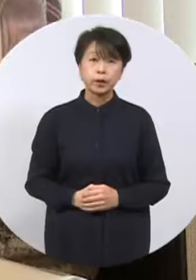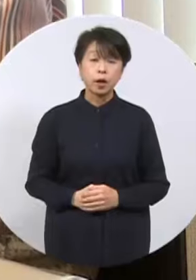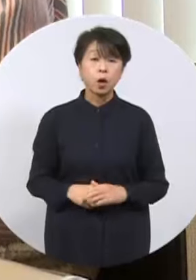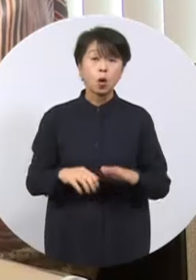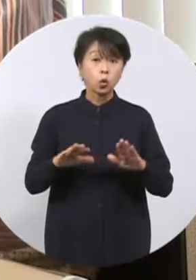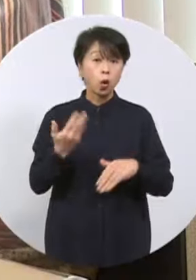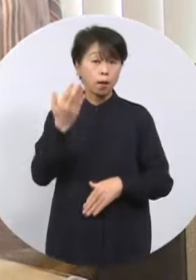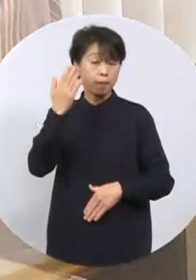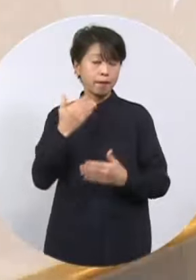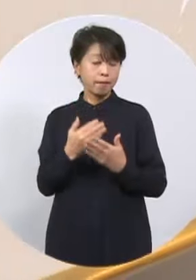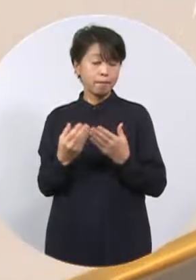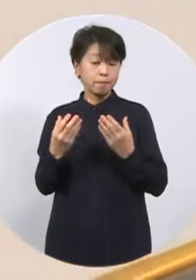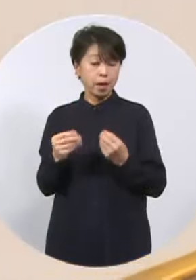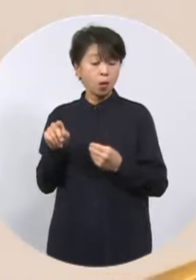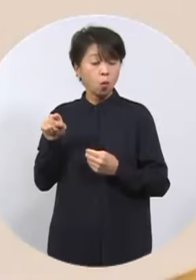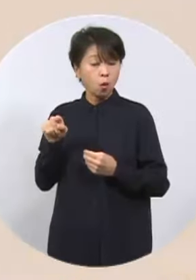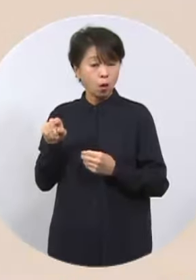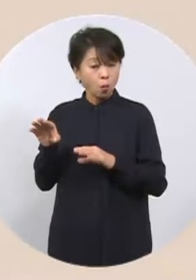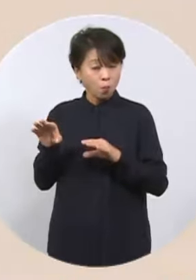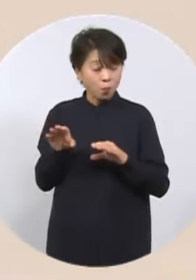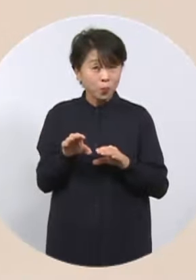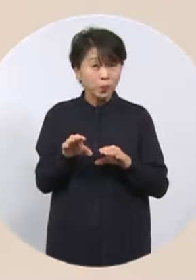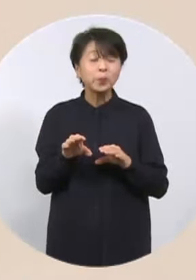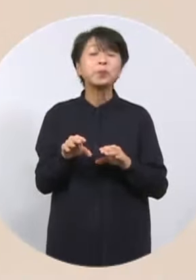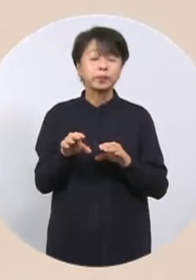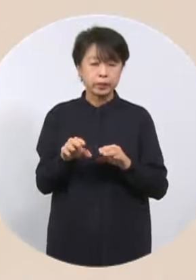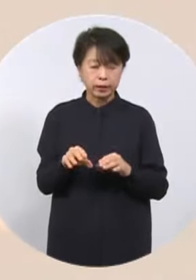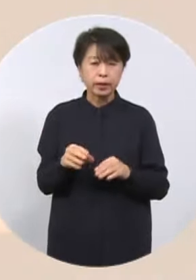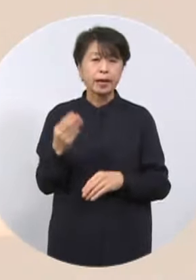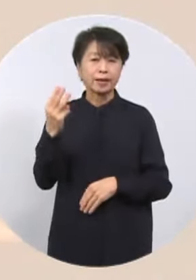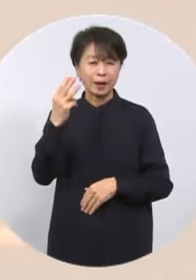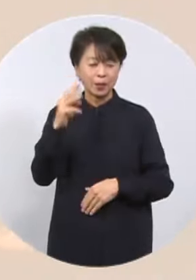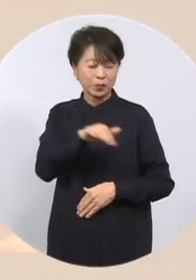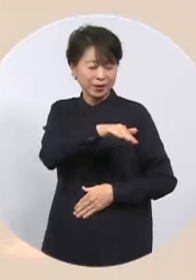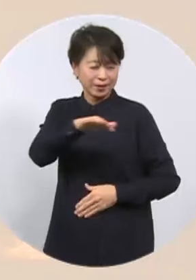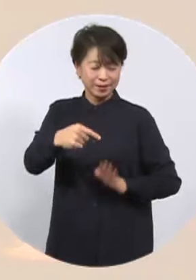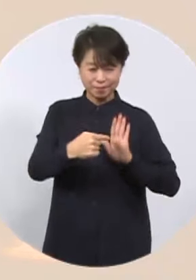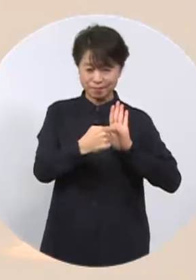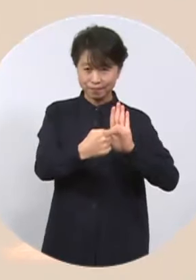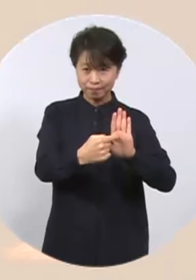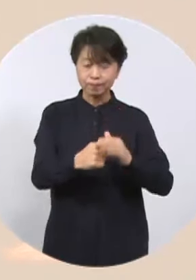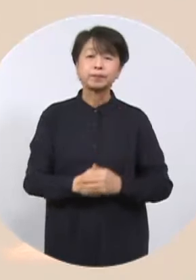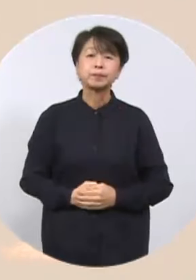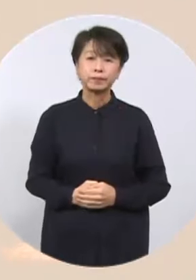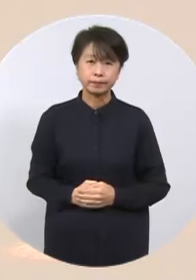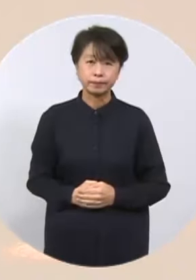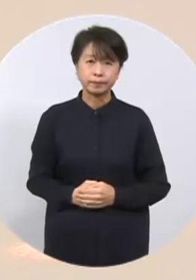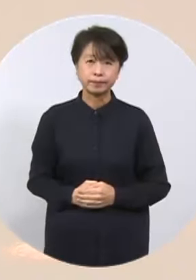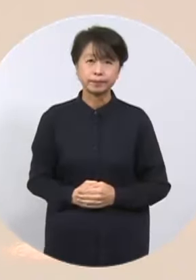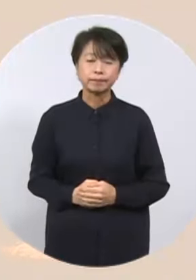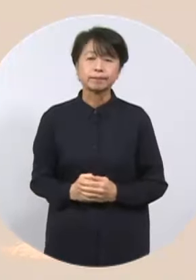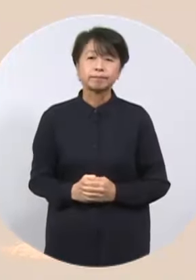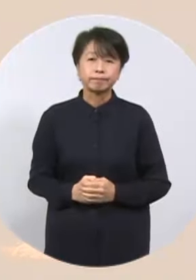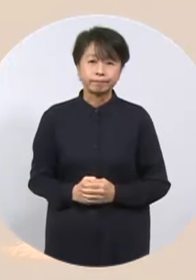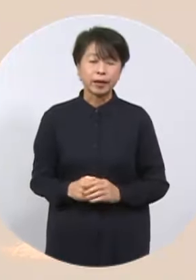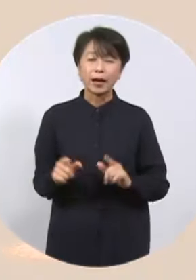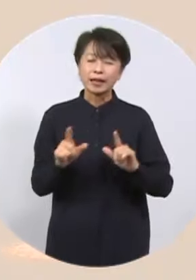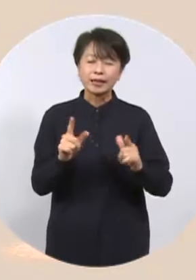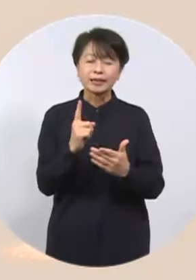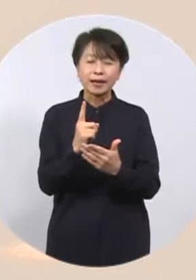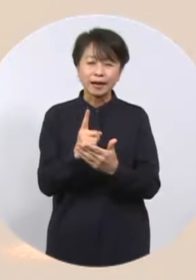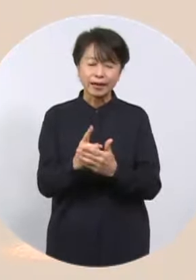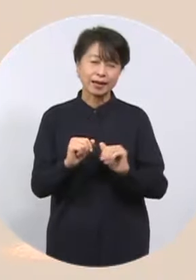てるものを参考にこんなふうに書きますよっていうことをちょっと皆さんに お伝えするので、ちょっとその格好だけやりますね。形だけ。 ありがとうございます。